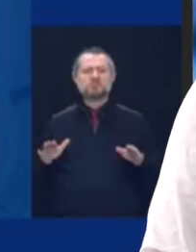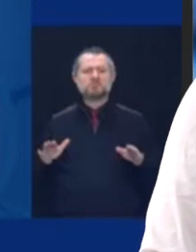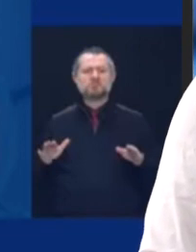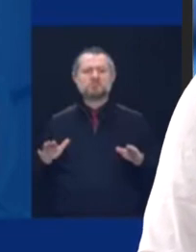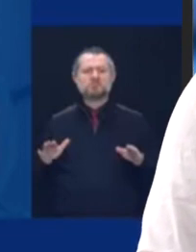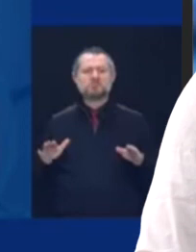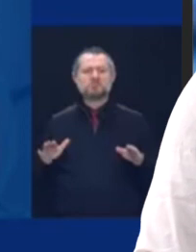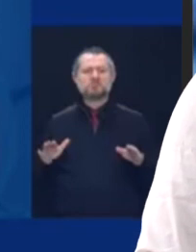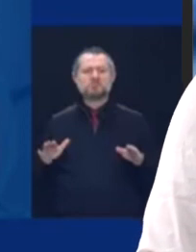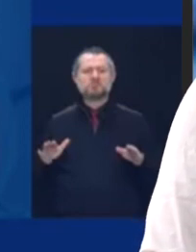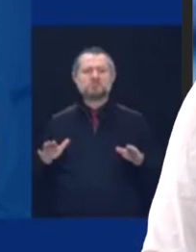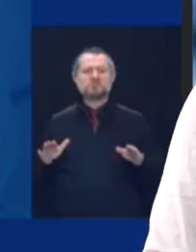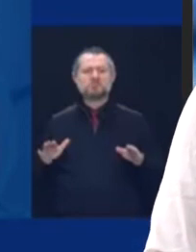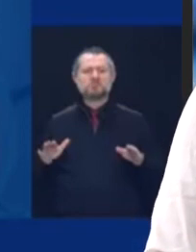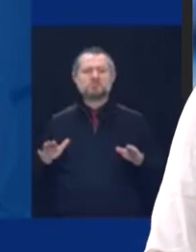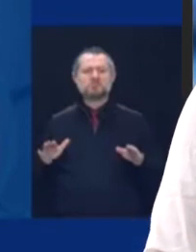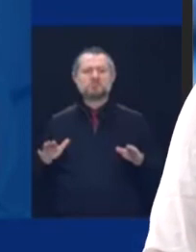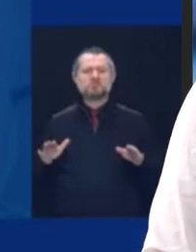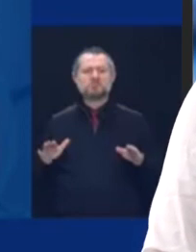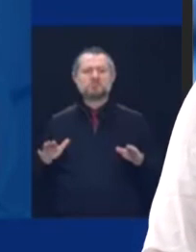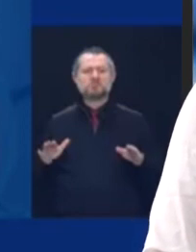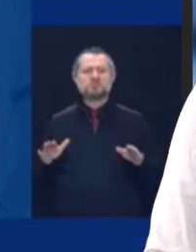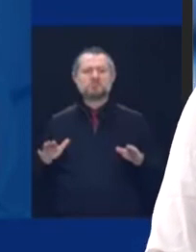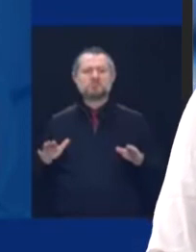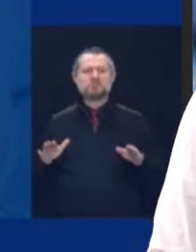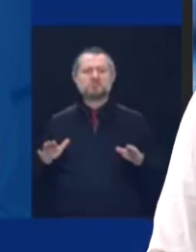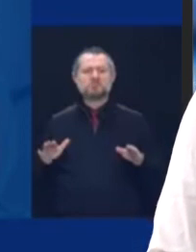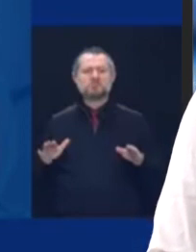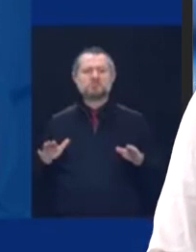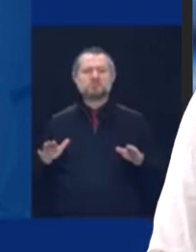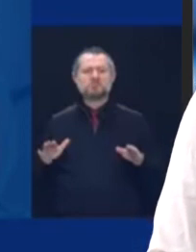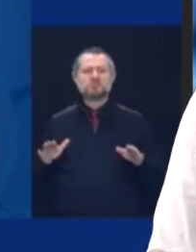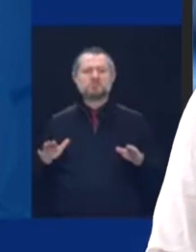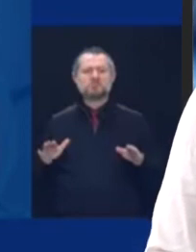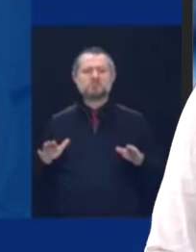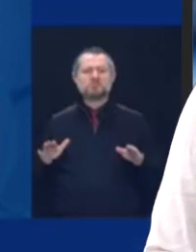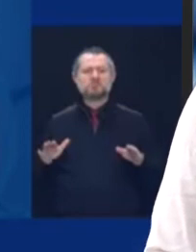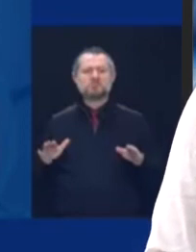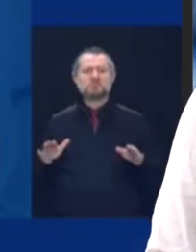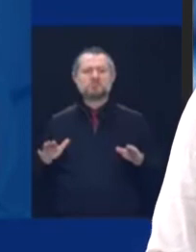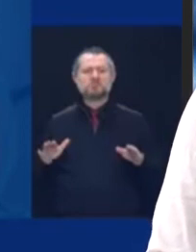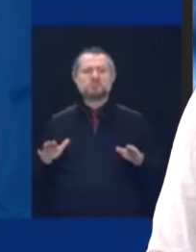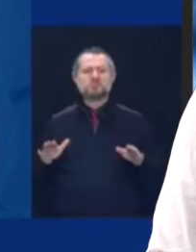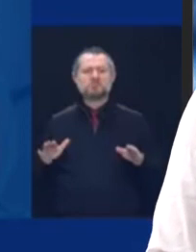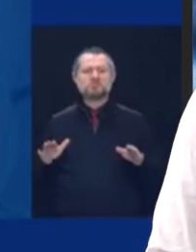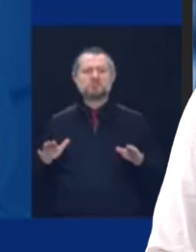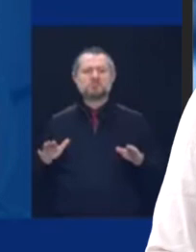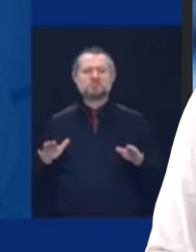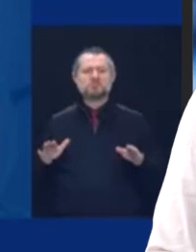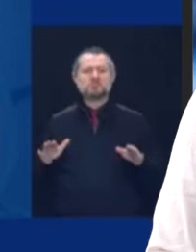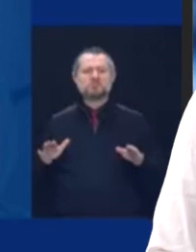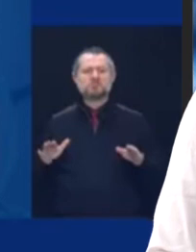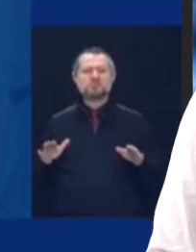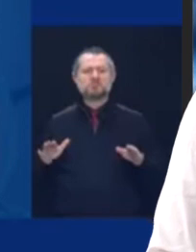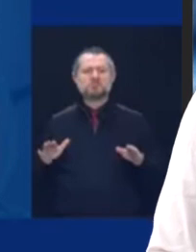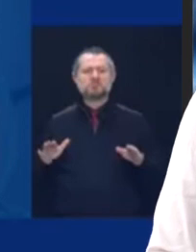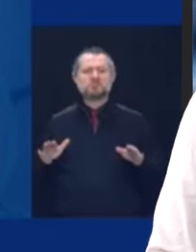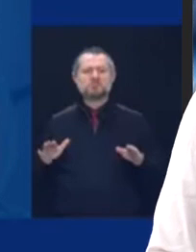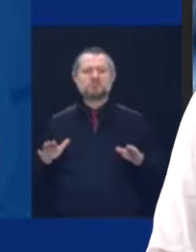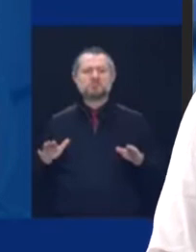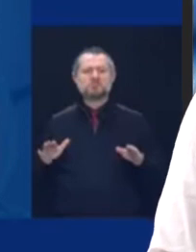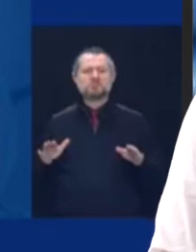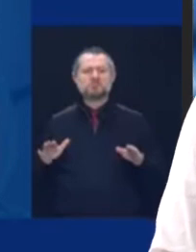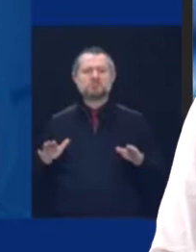州府已经指示各地医院即日启动增加病床，平衡医疗资源运作，要求所有医院增加25%的床